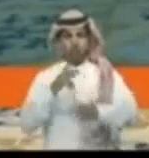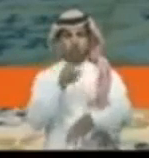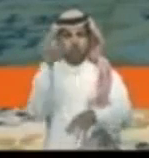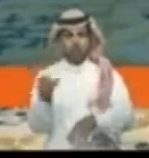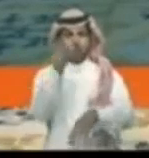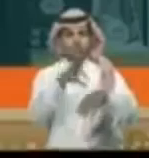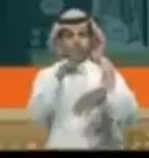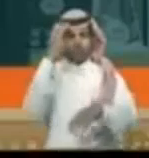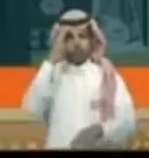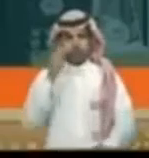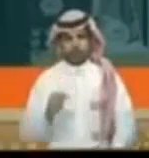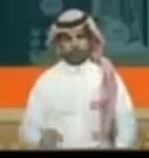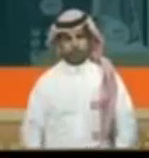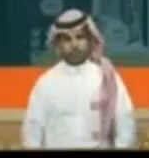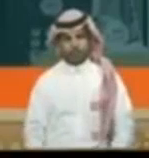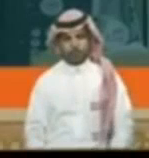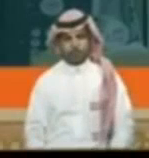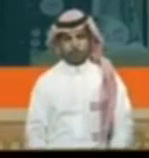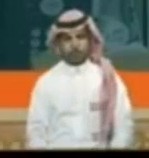من المواطنين.